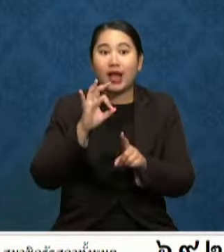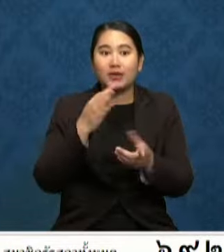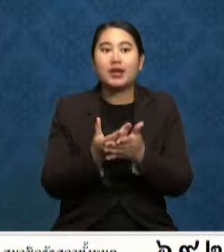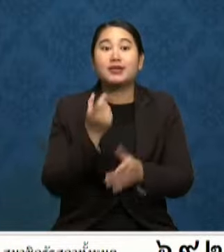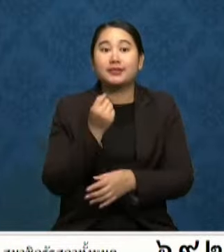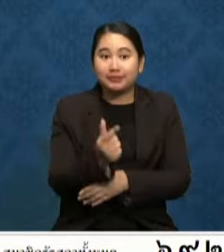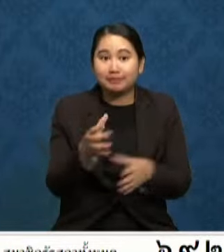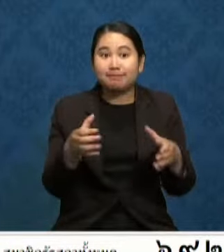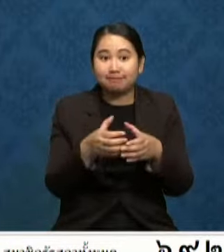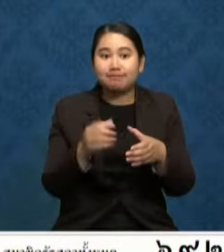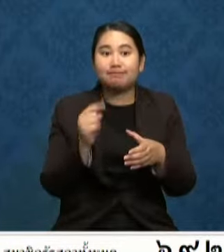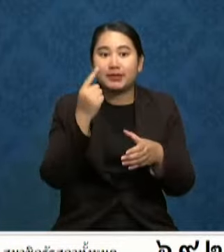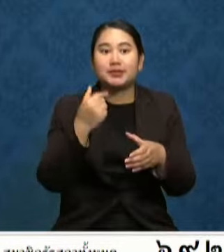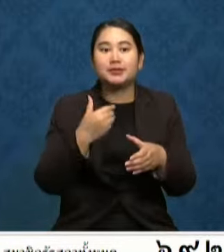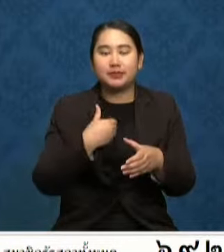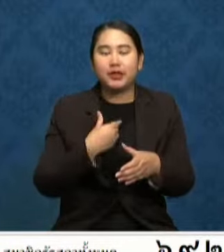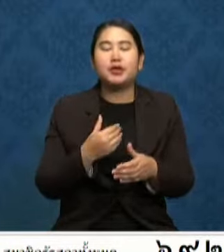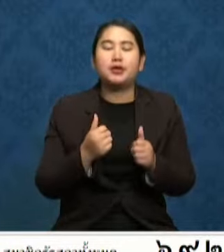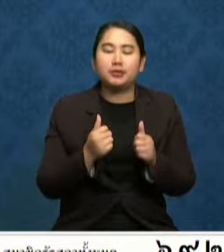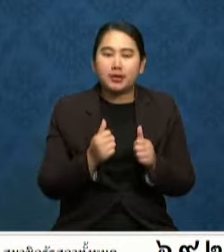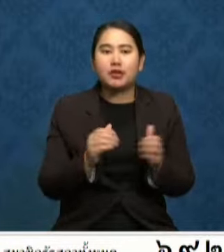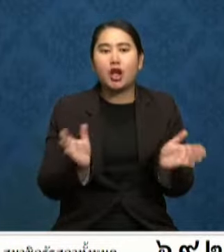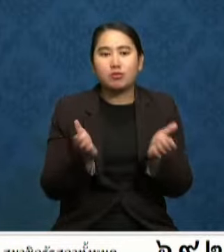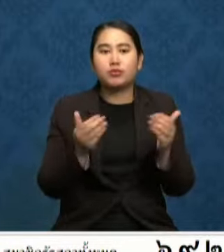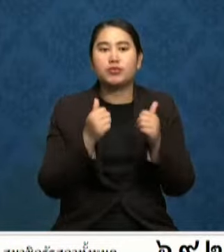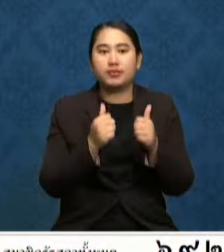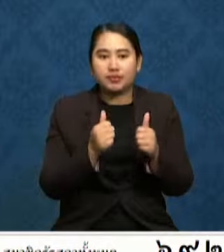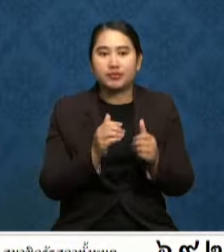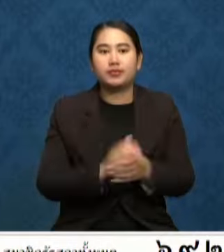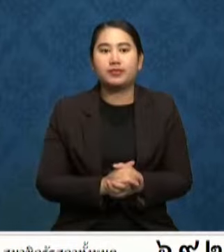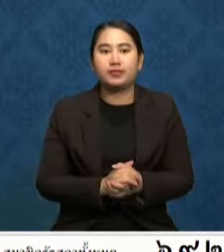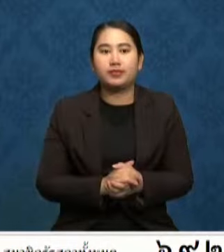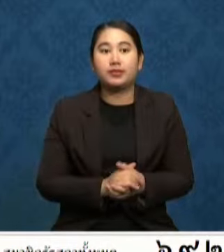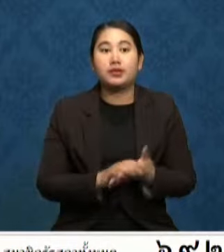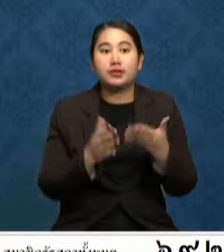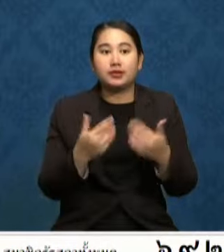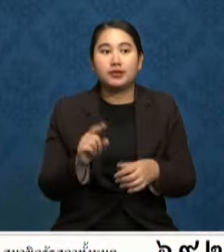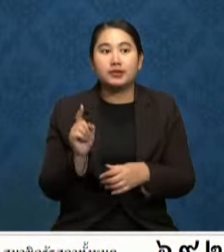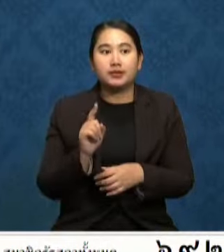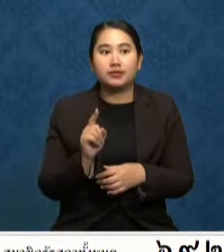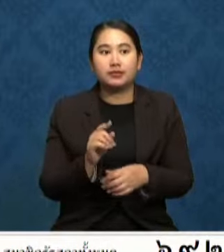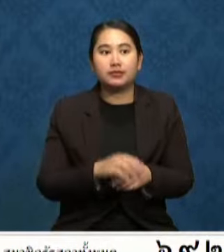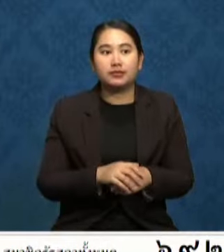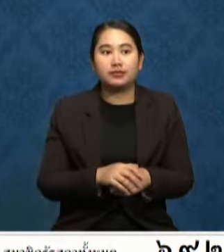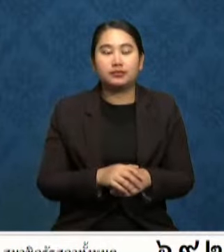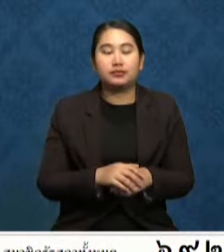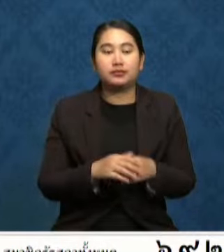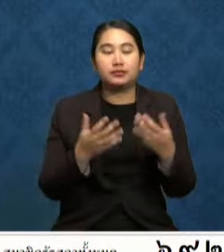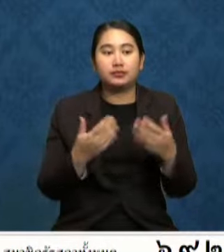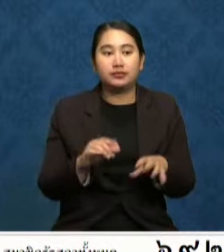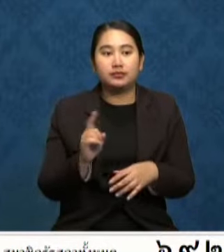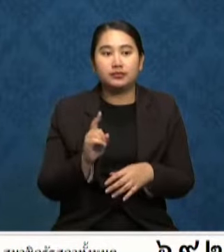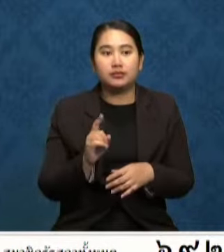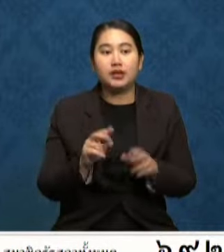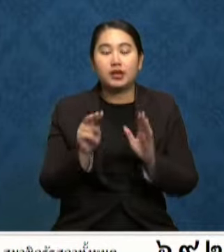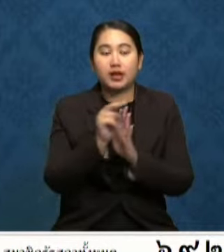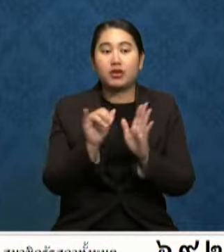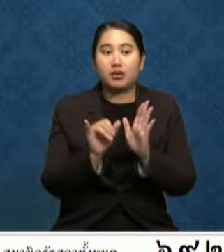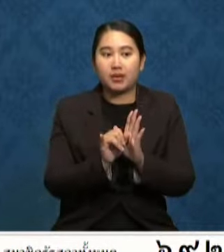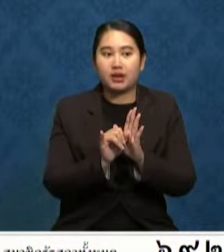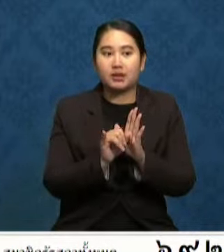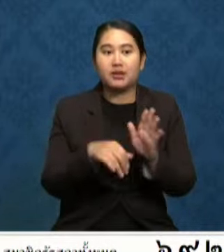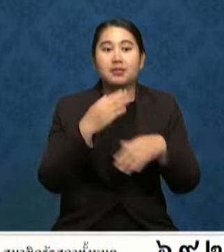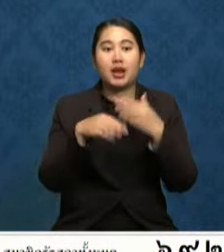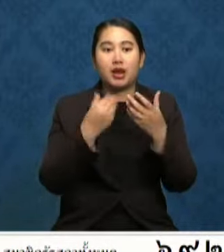จะจายรดแรกก็เอานี่ นี่ก็กระตุ้นก็นอกจนั้ก็ยงมีน้บายยก